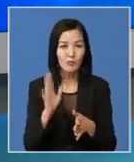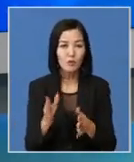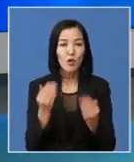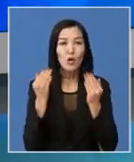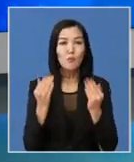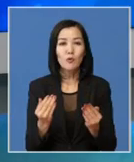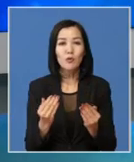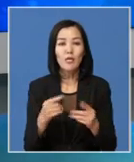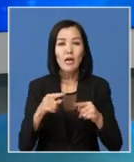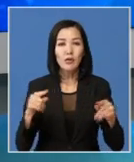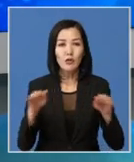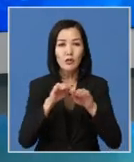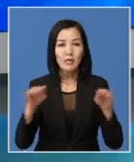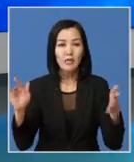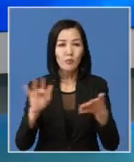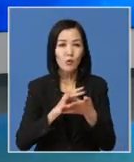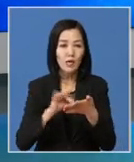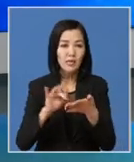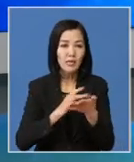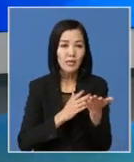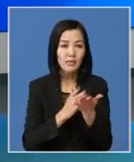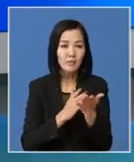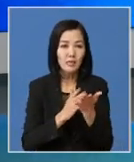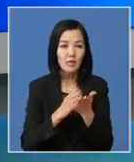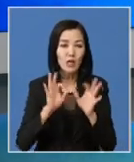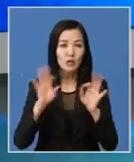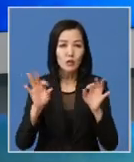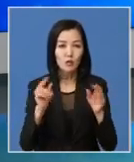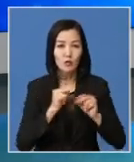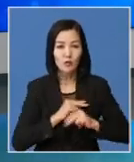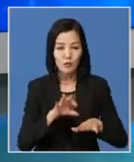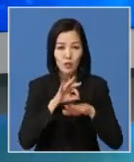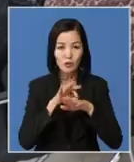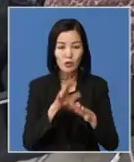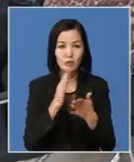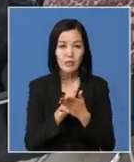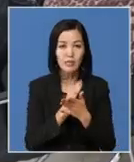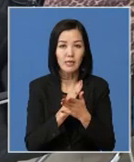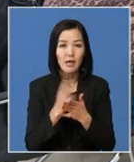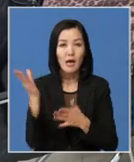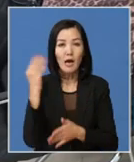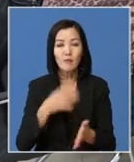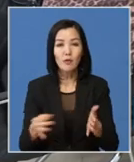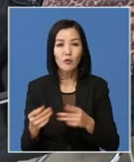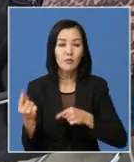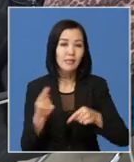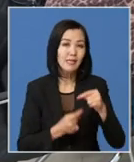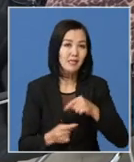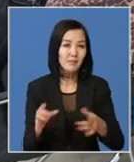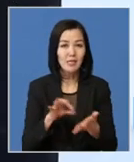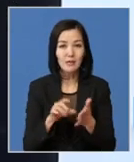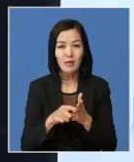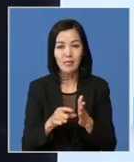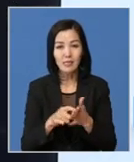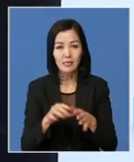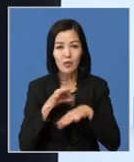үрдіске қатысты түрлі деңгейдегі бухгалтерия қызметкерлерінің арасында түсіндіру жұмыстары жүріп жатыр. Кезекті түсіндіру шарасы бүгін Алматы облыстық